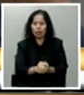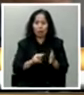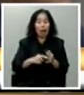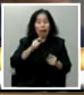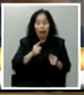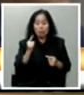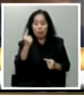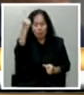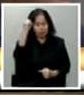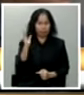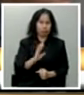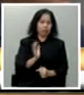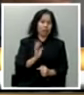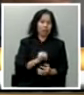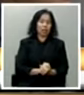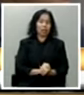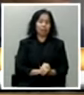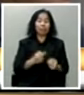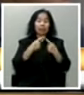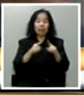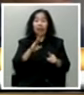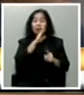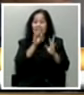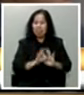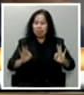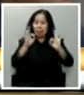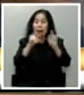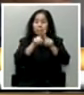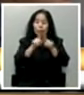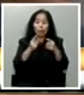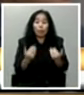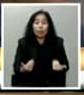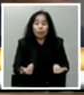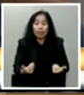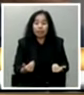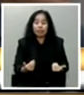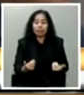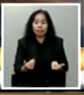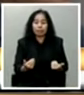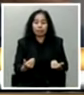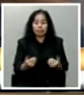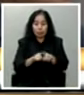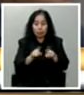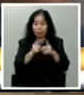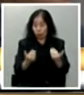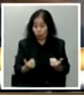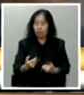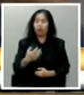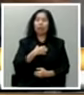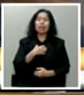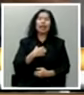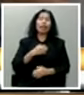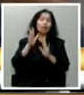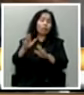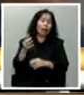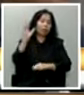กกรณีแต่ถ้ามีความจำเป็นเช่นวันนี้นะครับผมกราบเรียนท่านประธานผ่านไปยังซีกฝ่ายเสียงข้างม